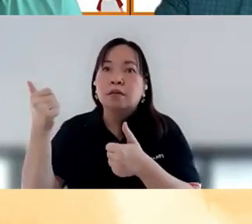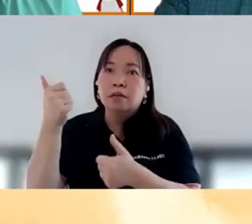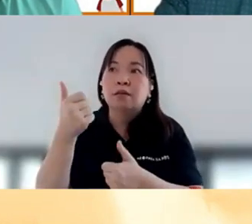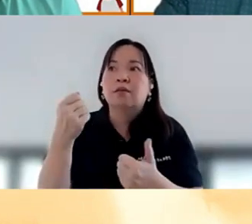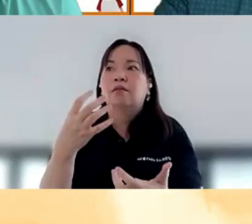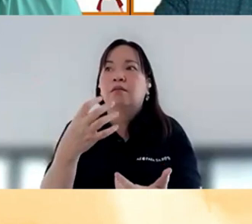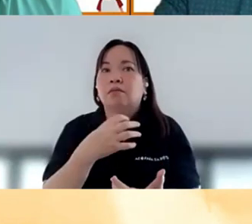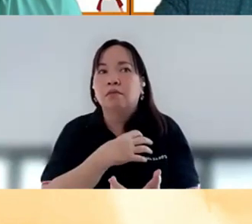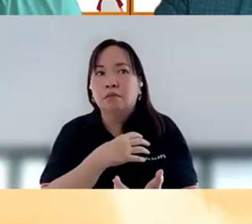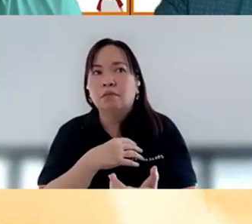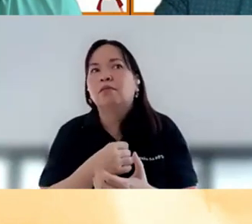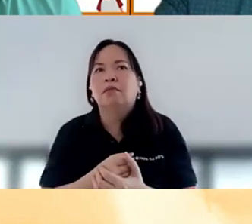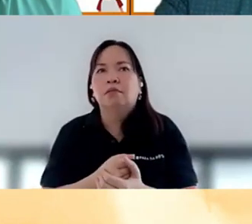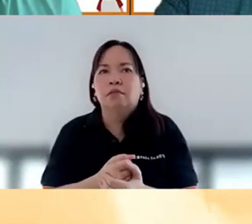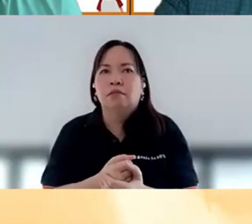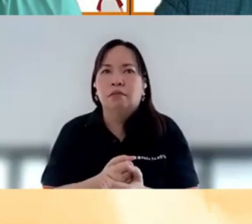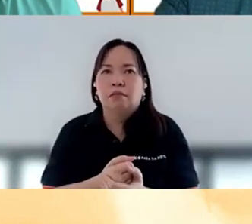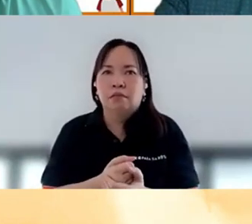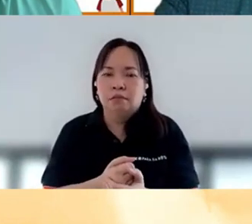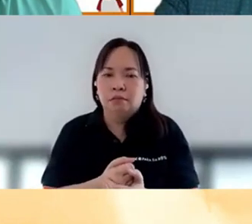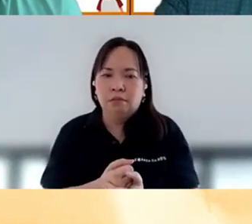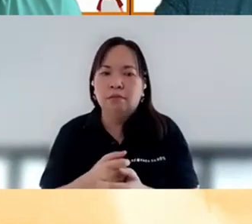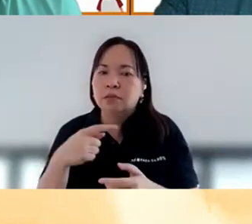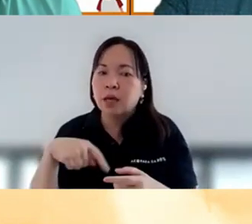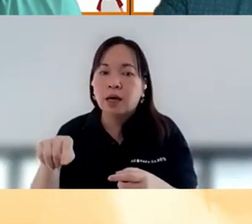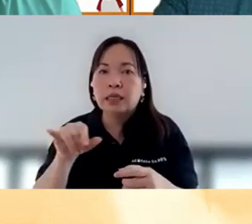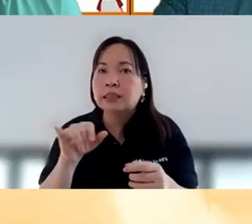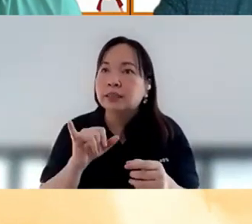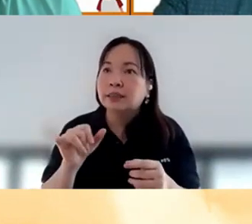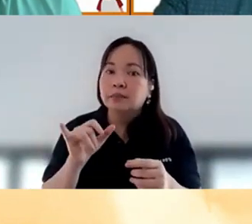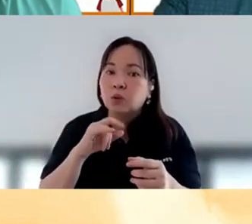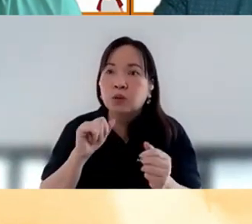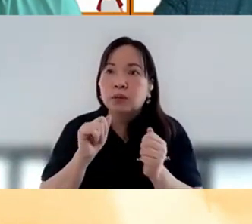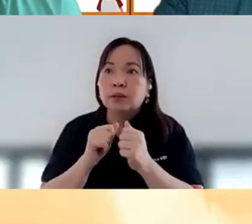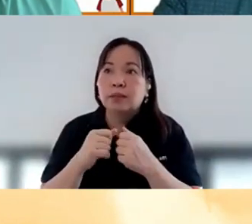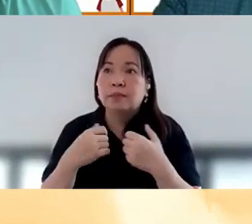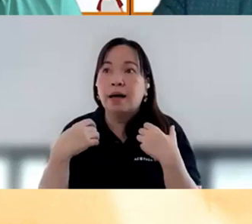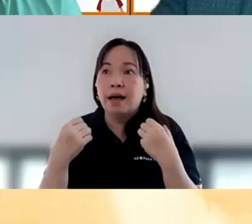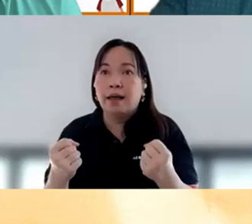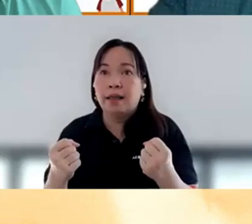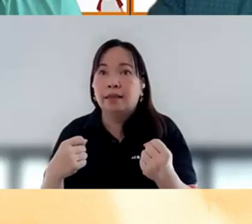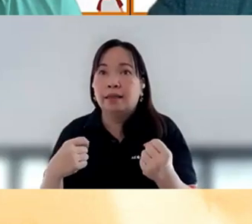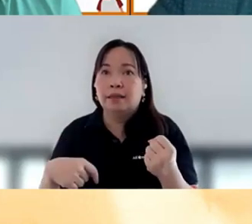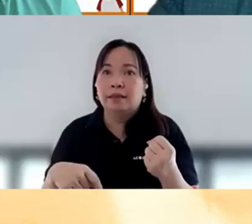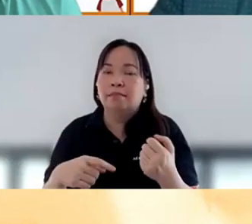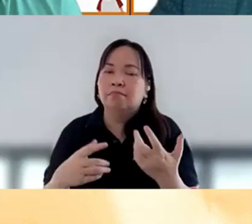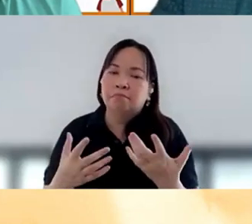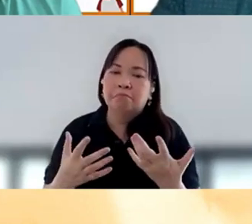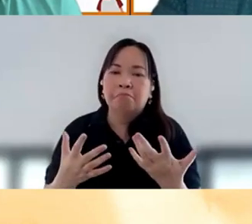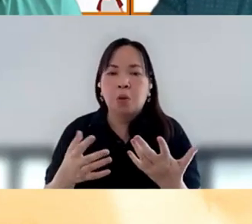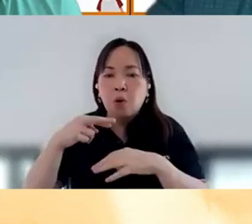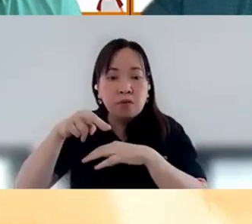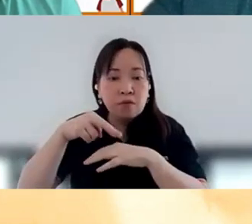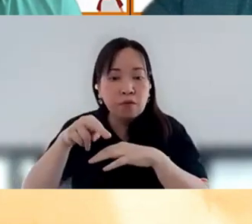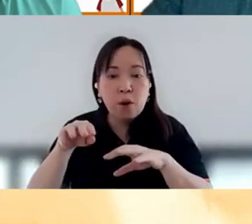yung katuwang ng ating mga health personnel sa pagre-refer ng mga children at risk at saka yung